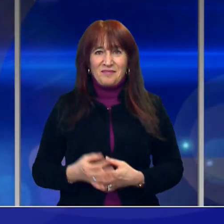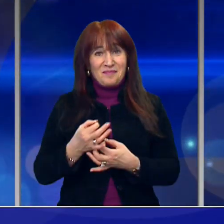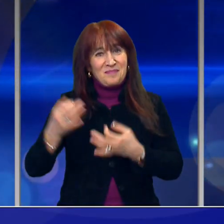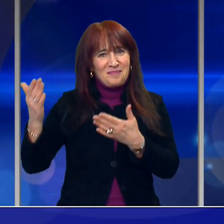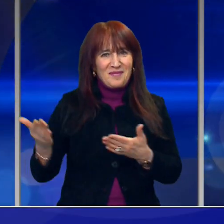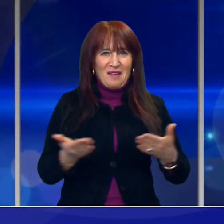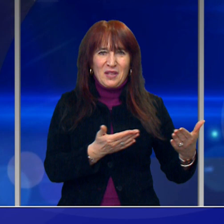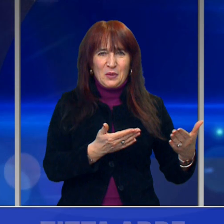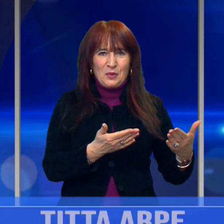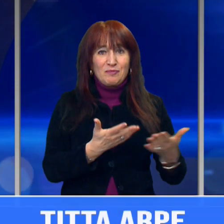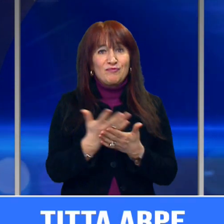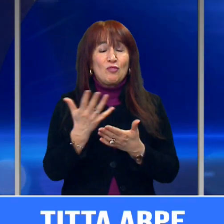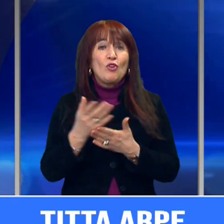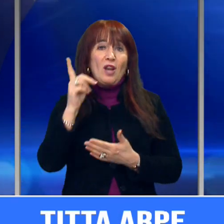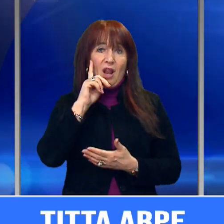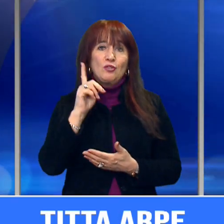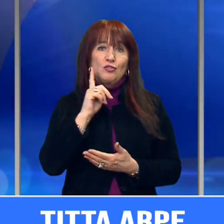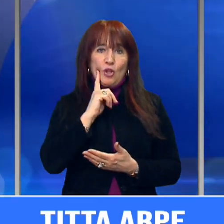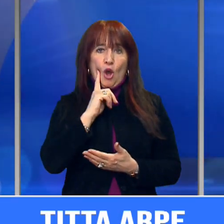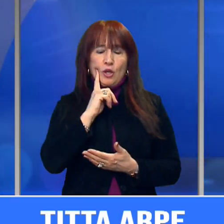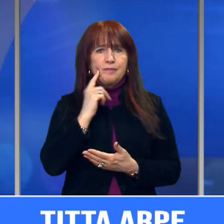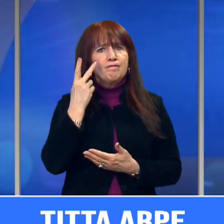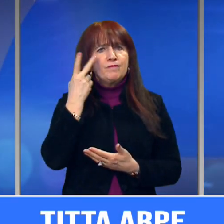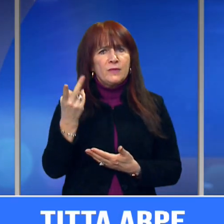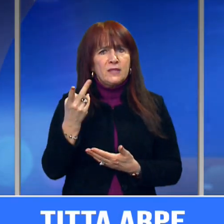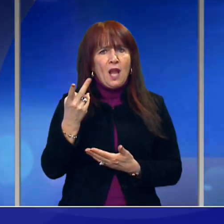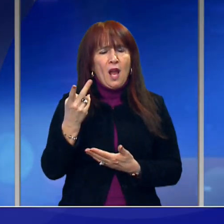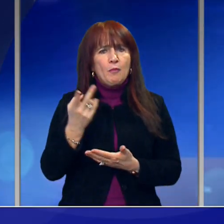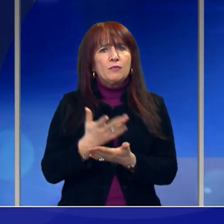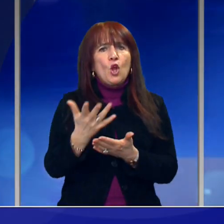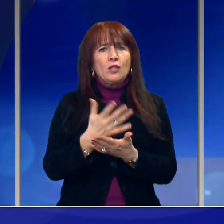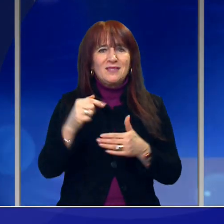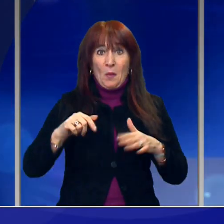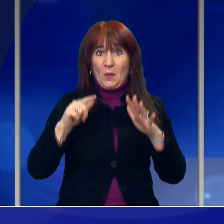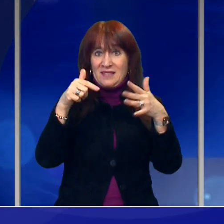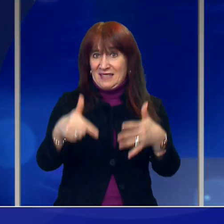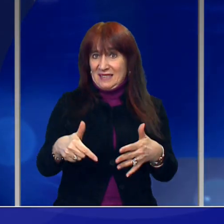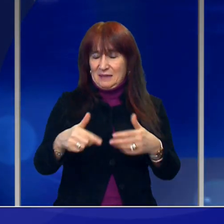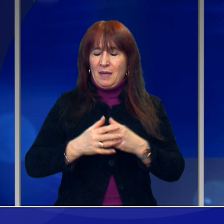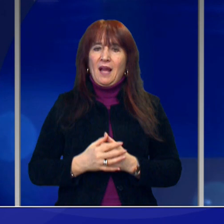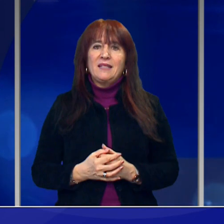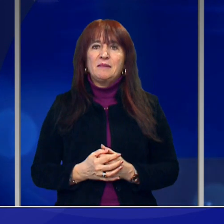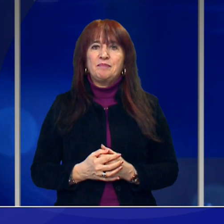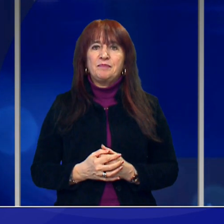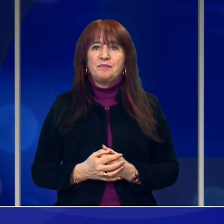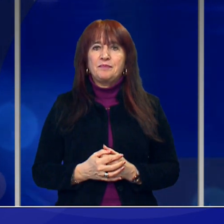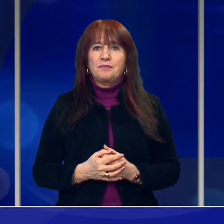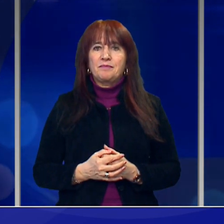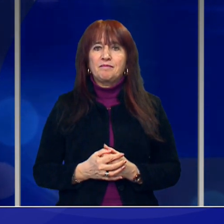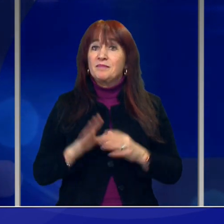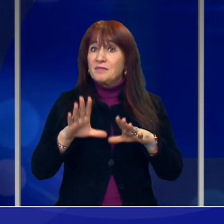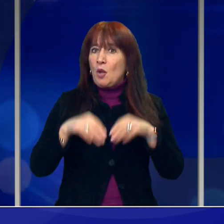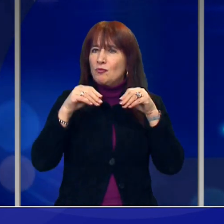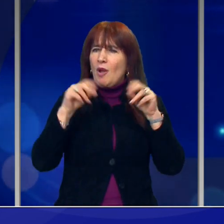Benvenuti al TG Sordi ripercorriamo insieme le principali notizie della settimana e